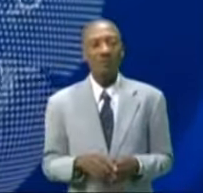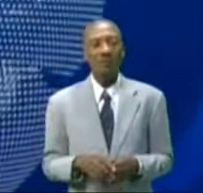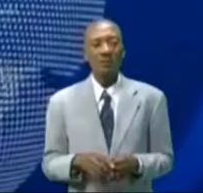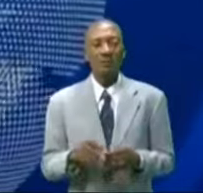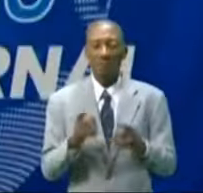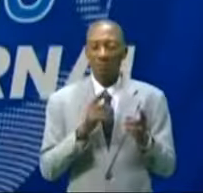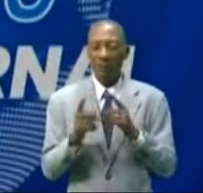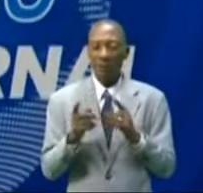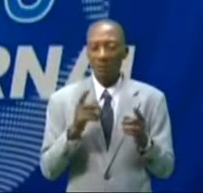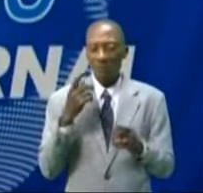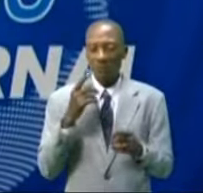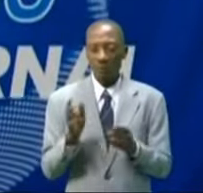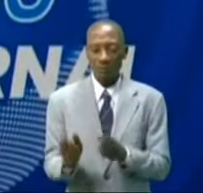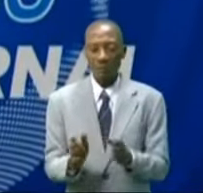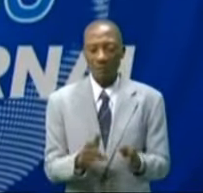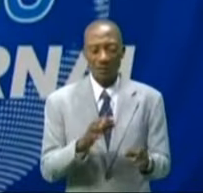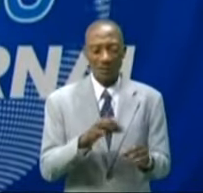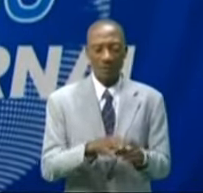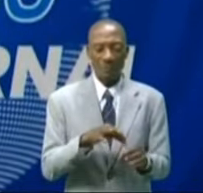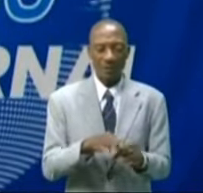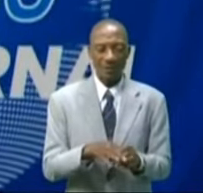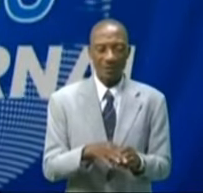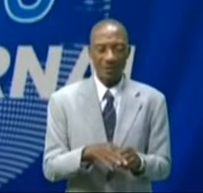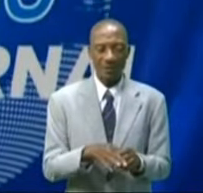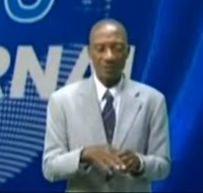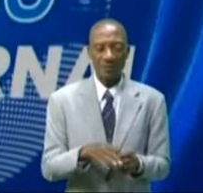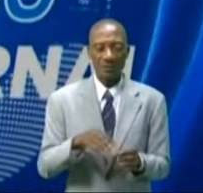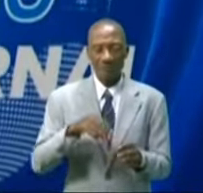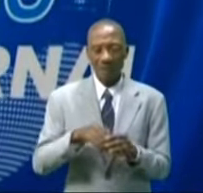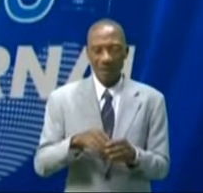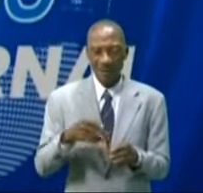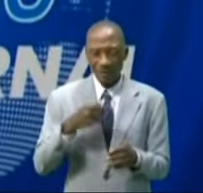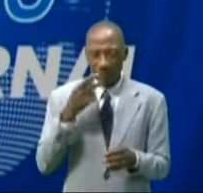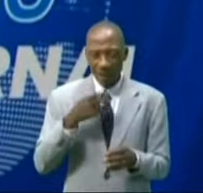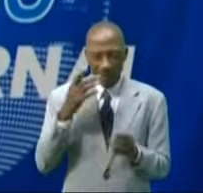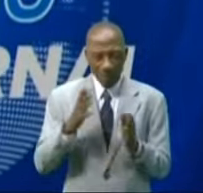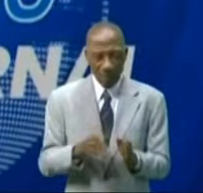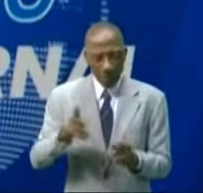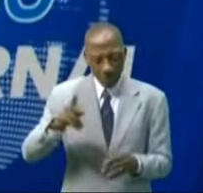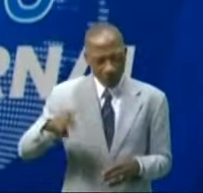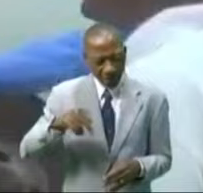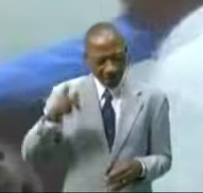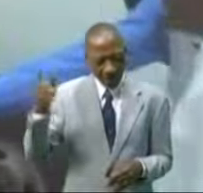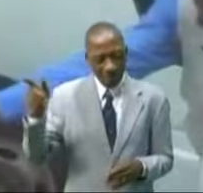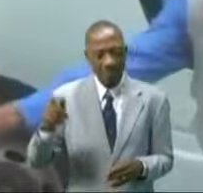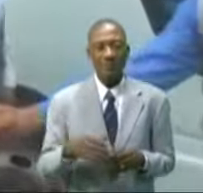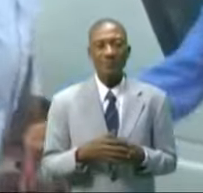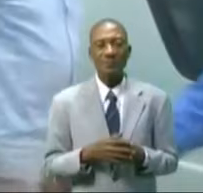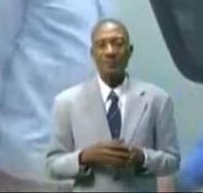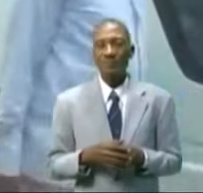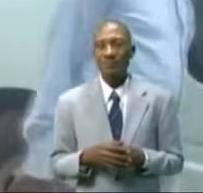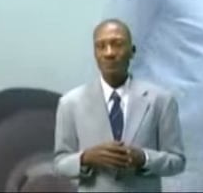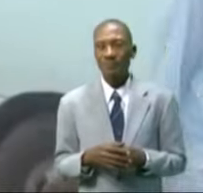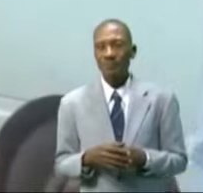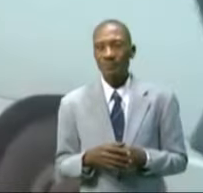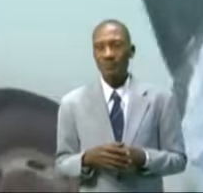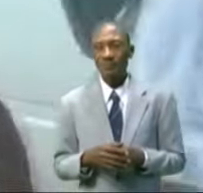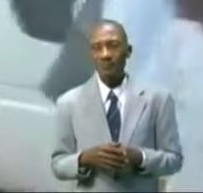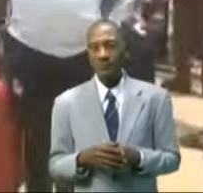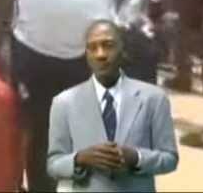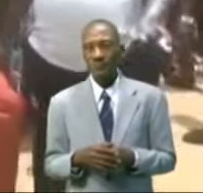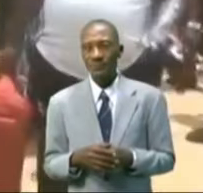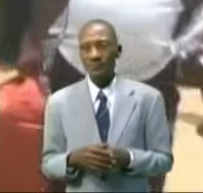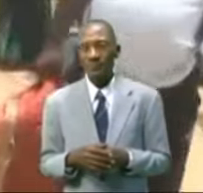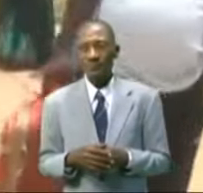à la course figure Augustin Osumaka, comme les témoignent ces reportages. Les préparatifs vont bon train pour